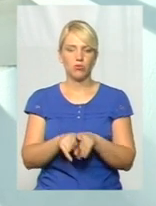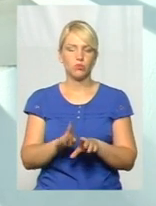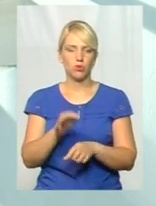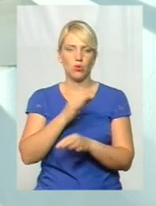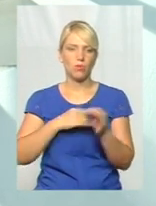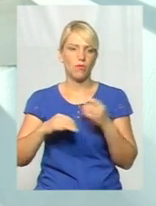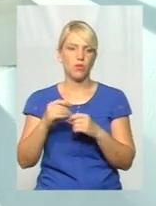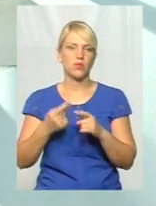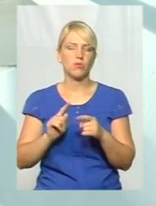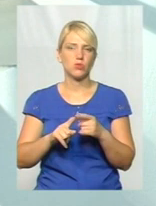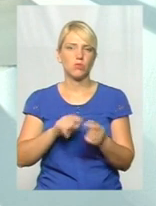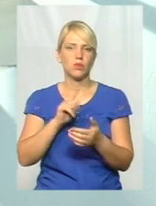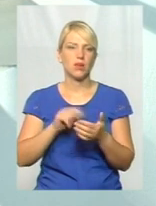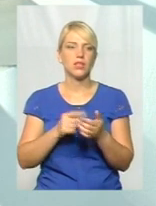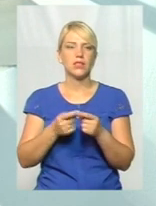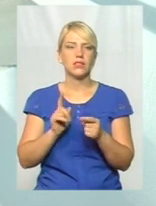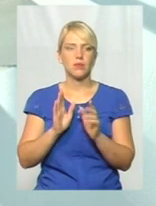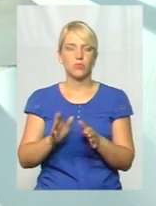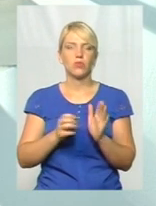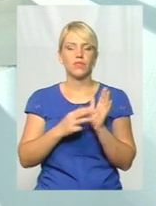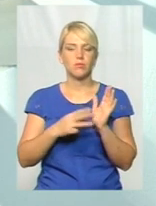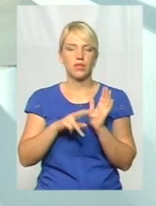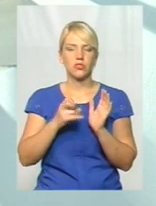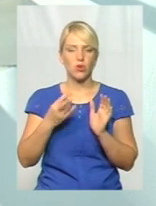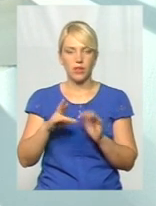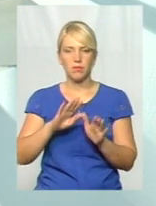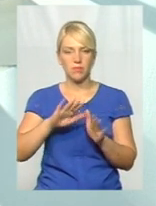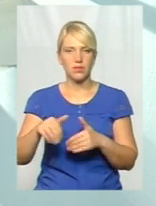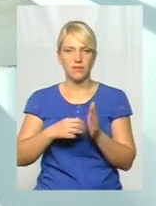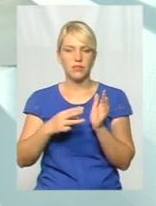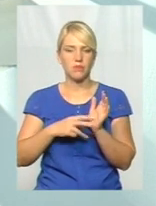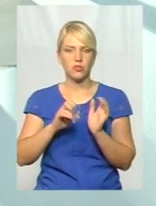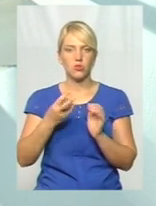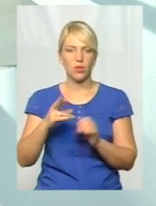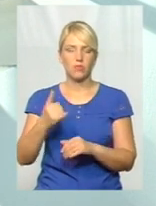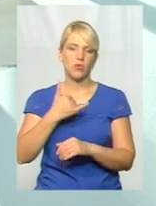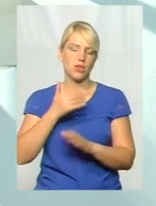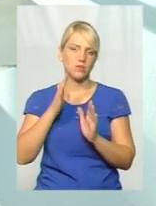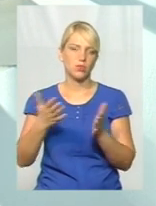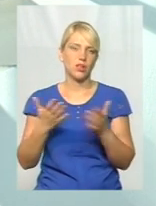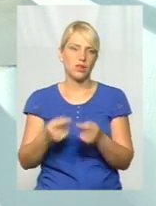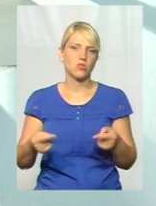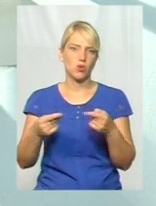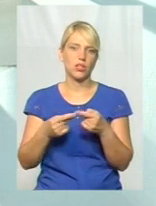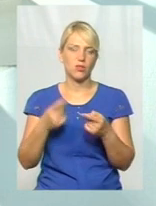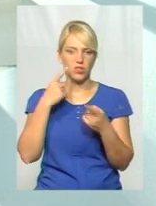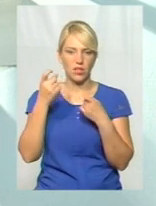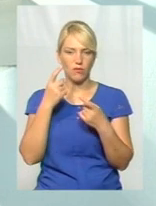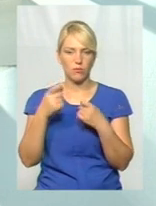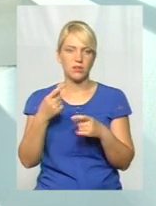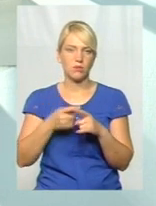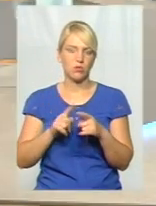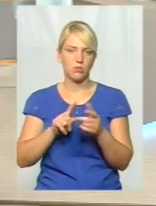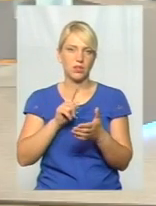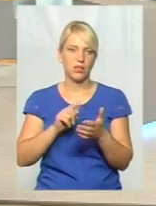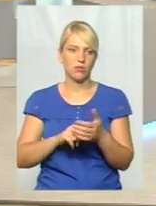по даному питанню. Тобто це буде 18 липня, після 18 липня, я думаю, у нас буде вже якась більш конкретніша інформація по даному